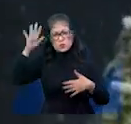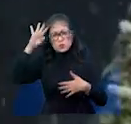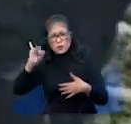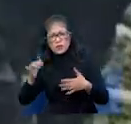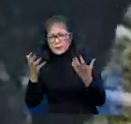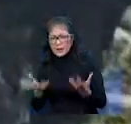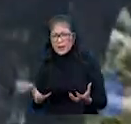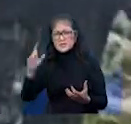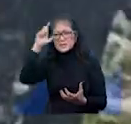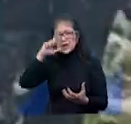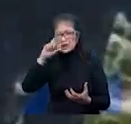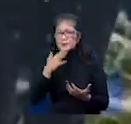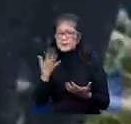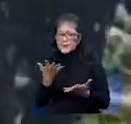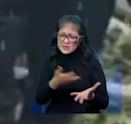manual.